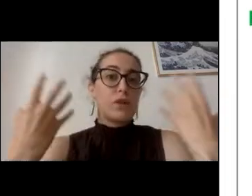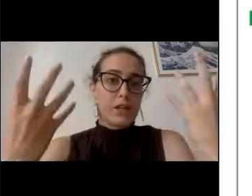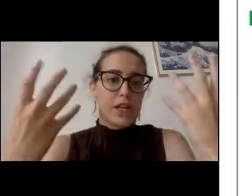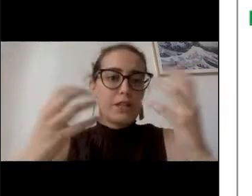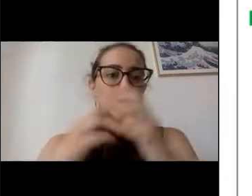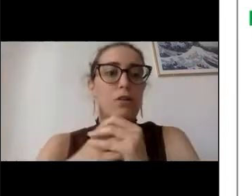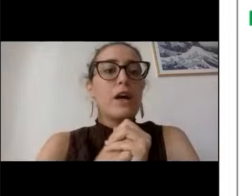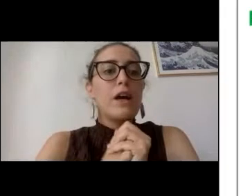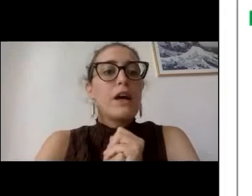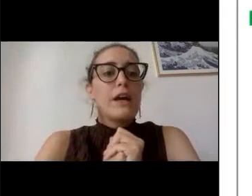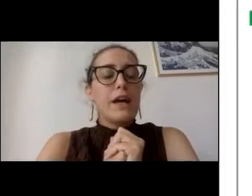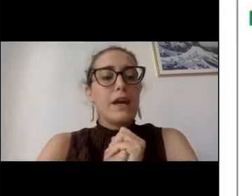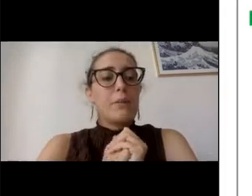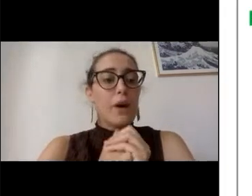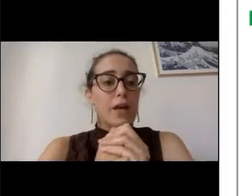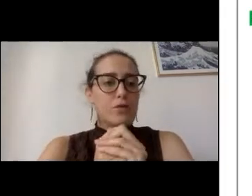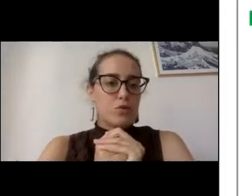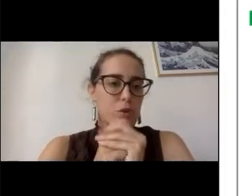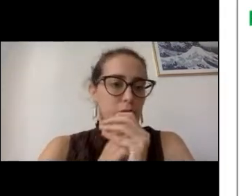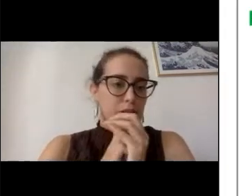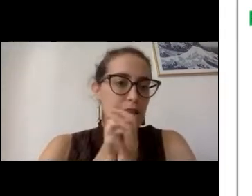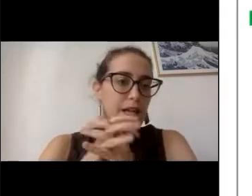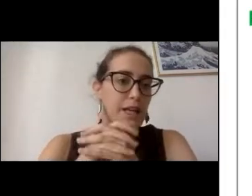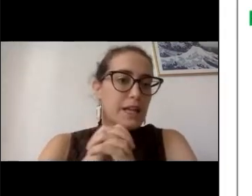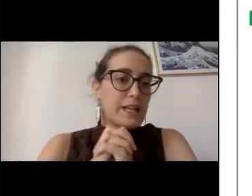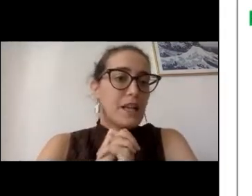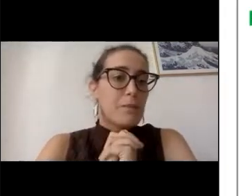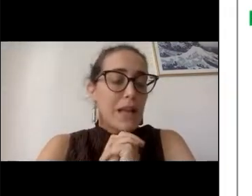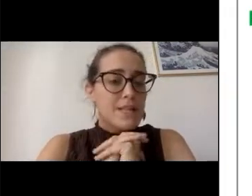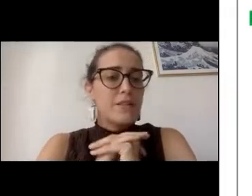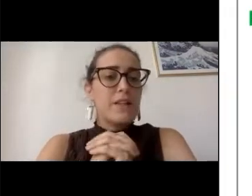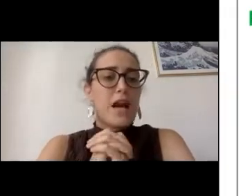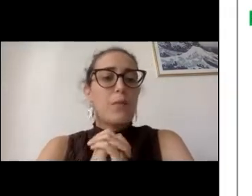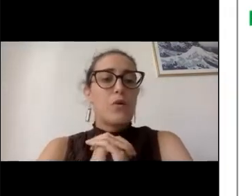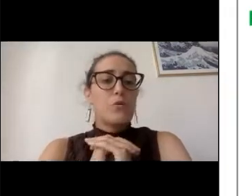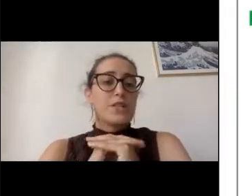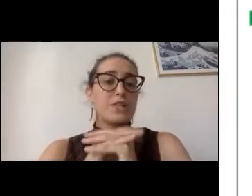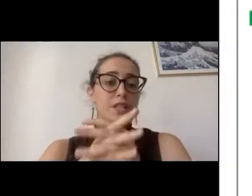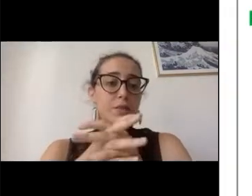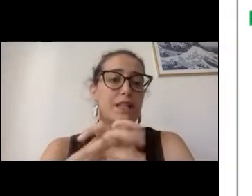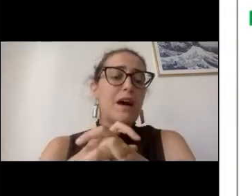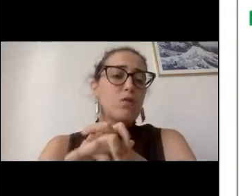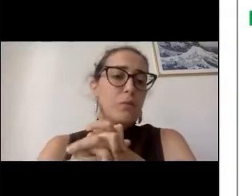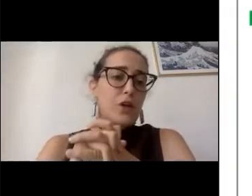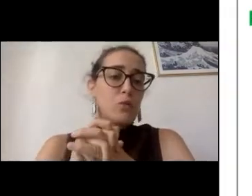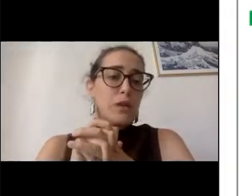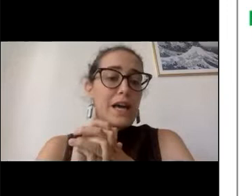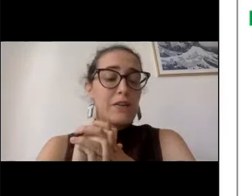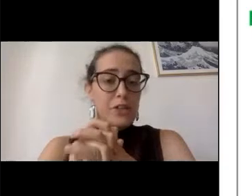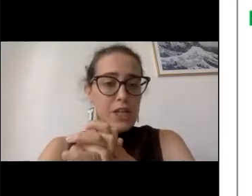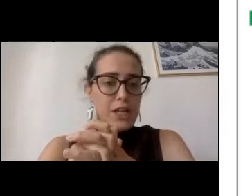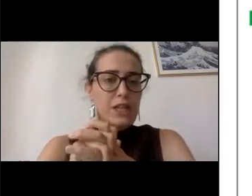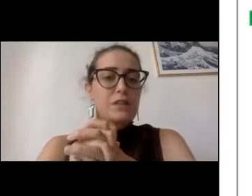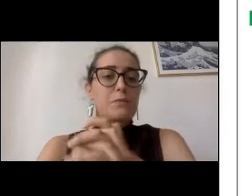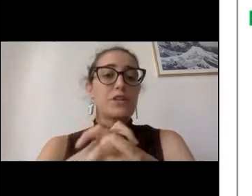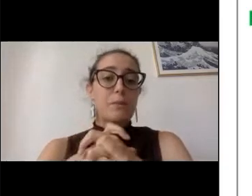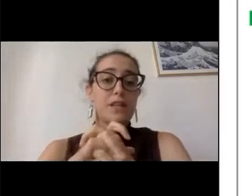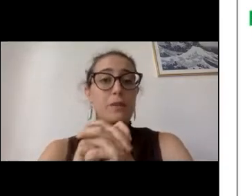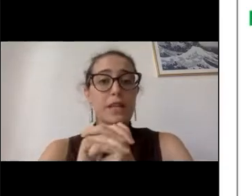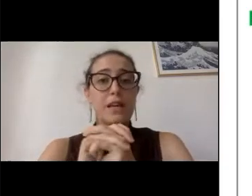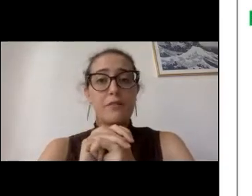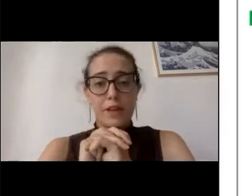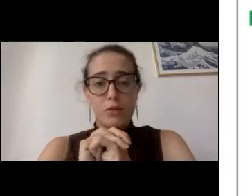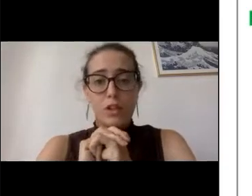un aspetto energetico poi su seguirsi nei tra i tre pilastri vediamo un'accessibilità ad un parco immobiliare efficiente